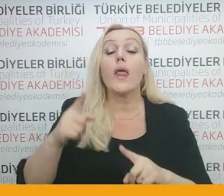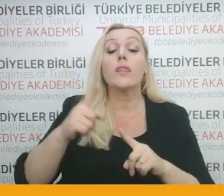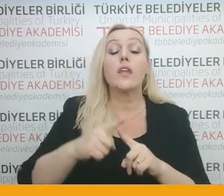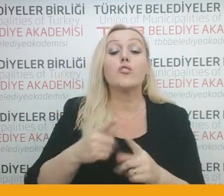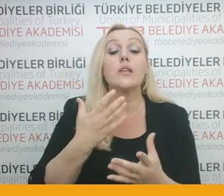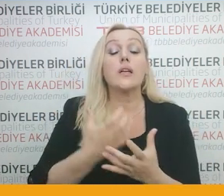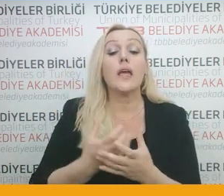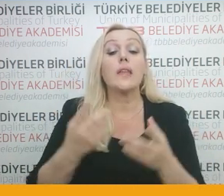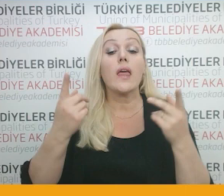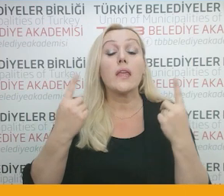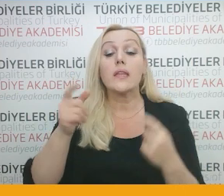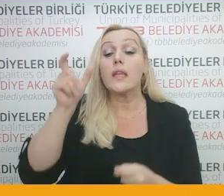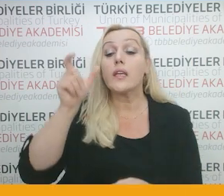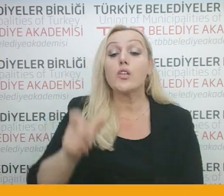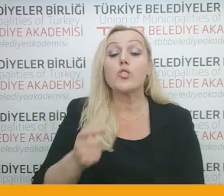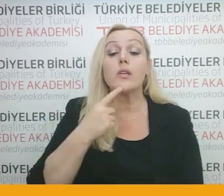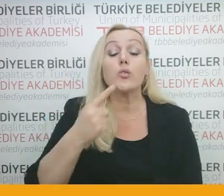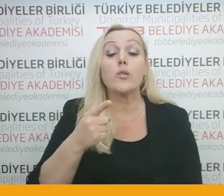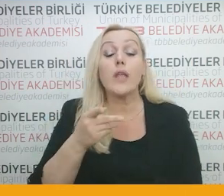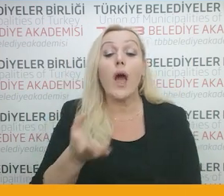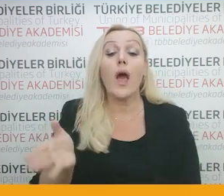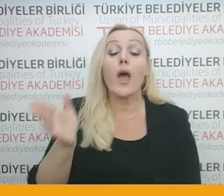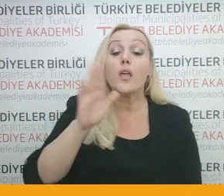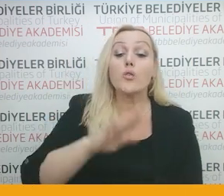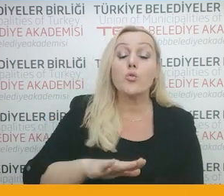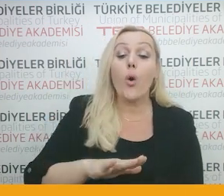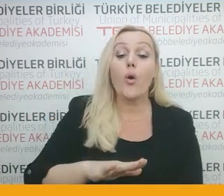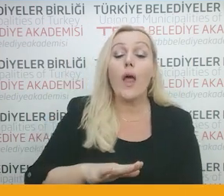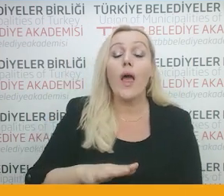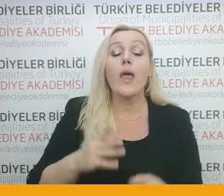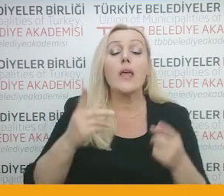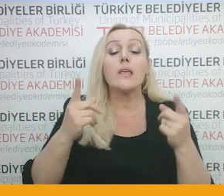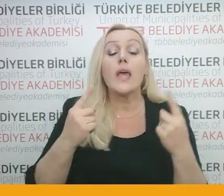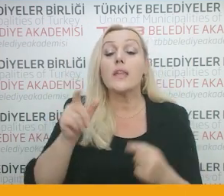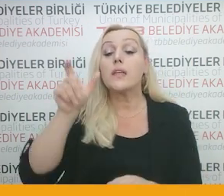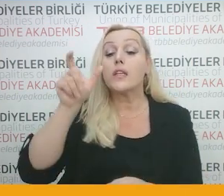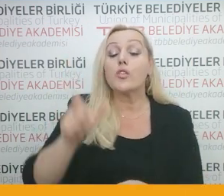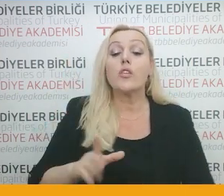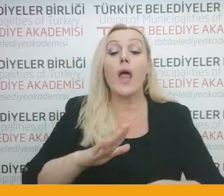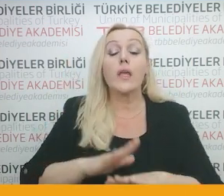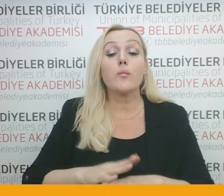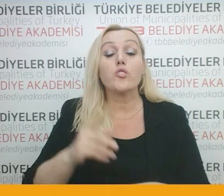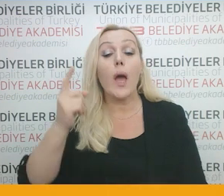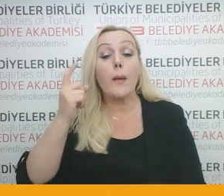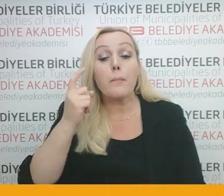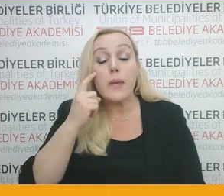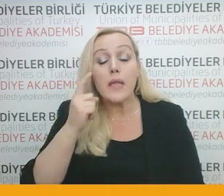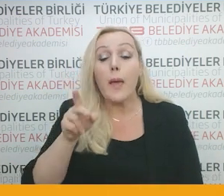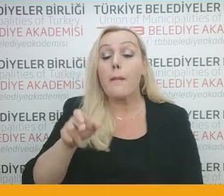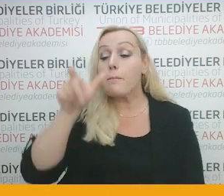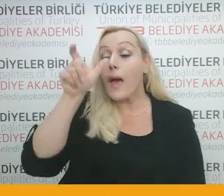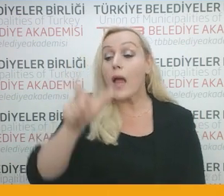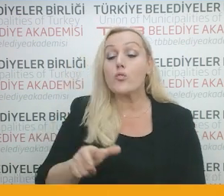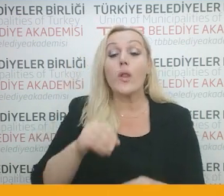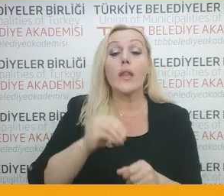yetkilisi diyoruz. Daha sonra taşınır kayıt yetkilileri harcama yetkililerince yapılacak bilgi ve niteliklere sahip personel arasında